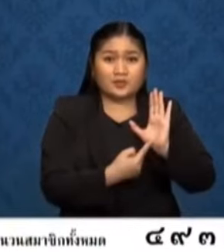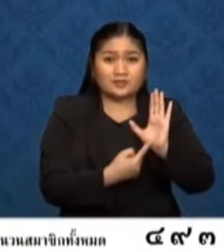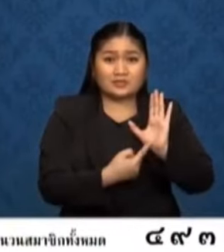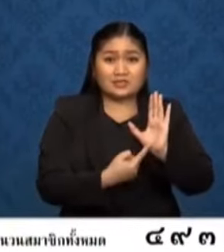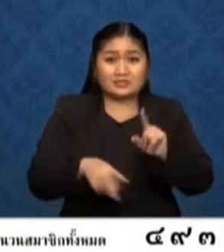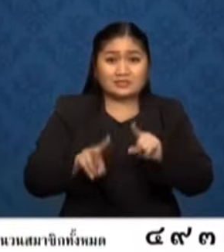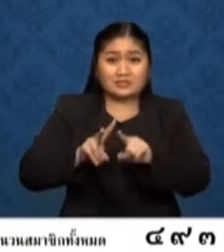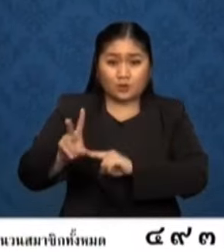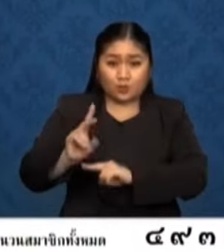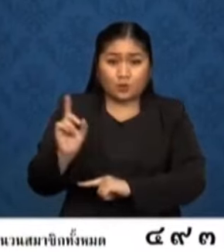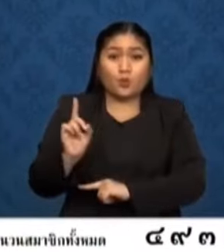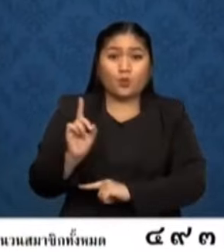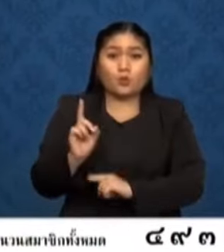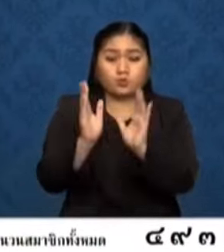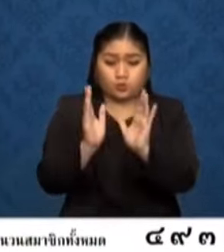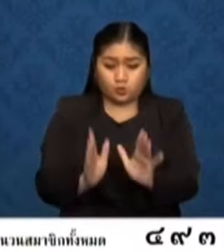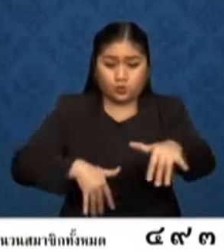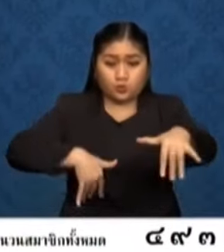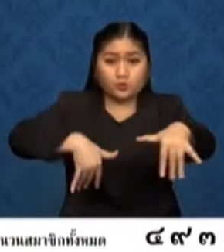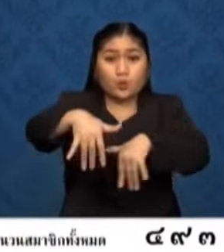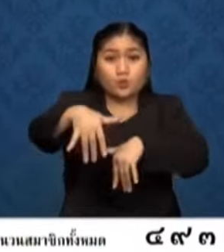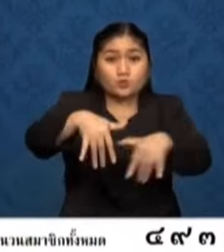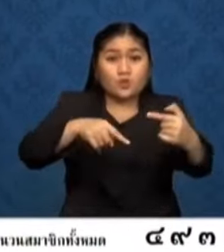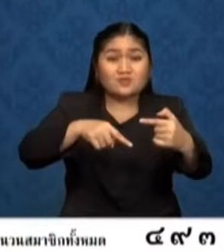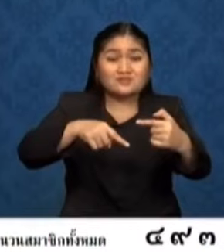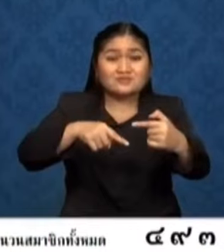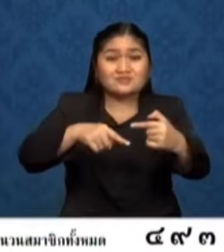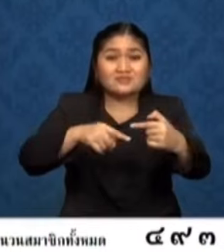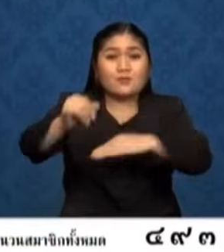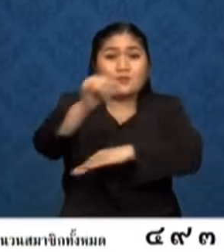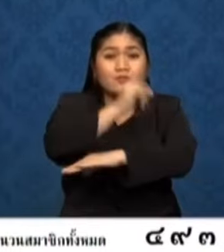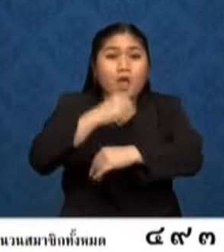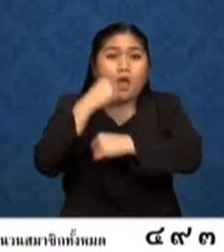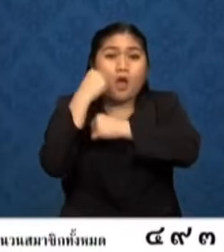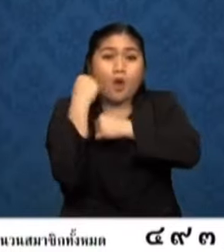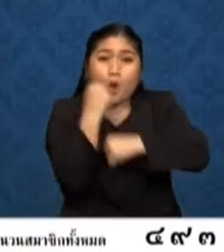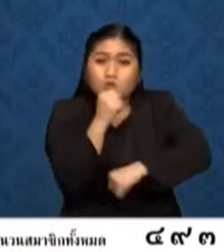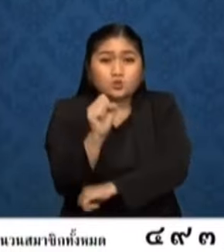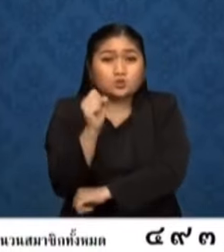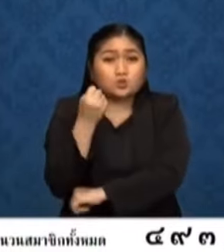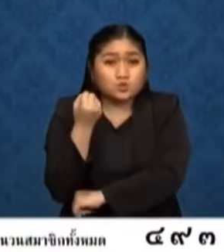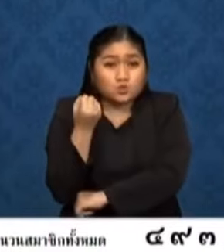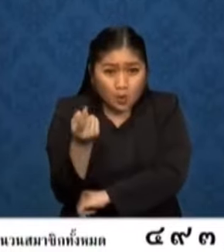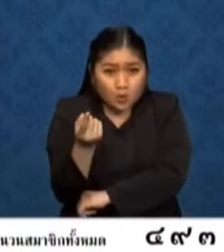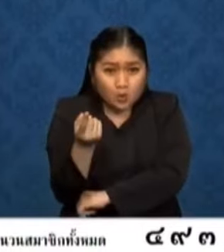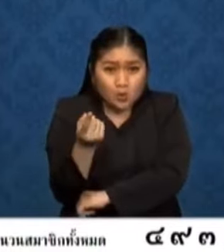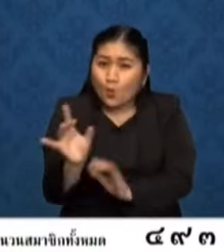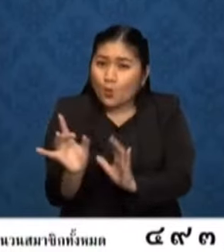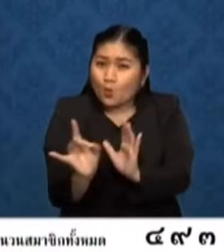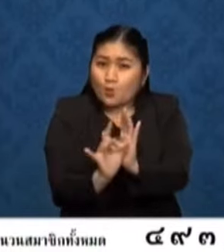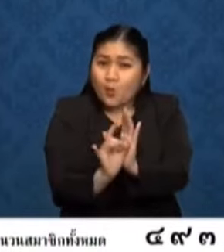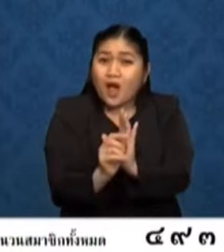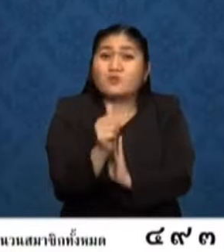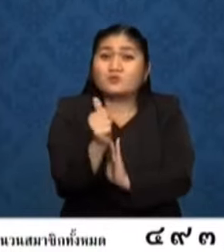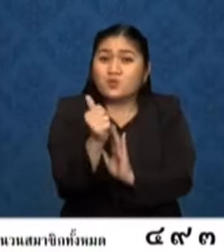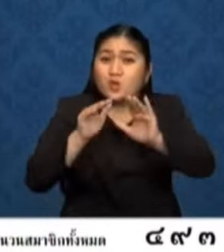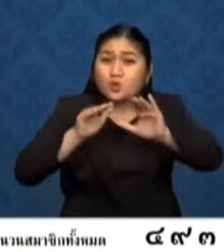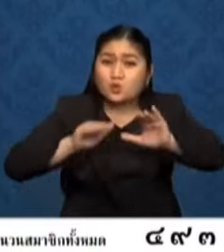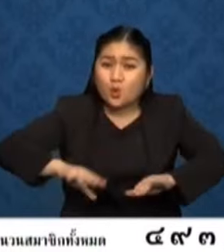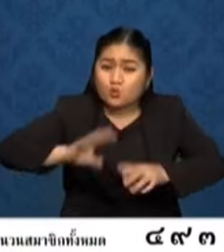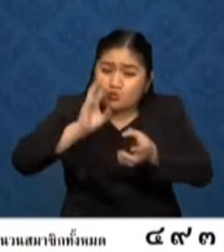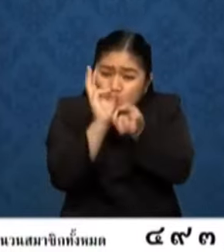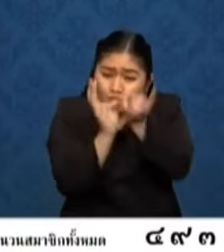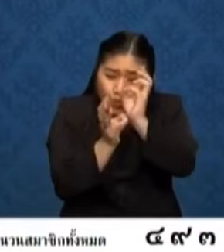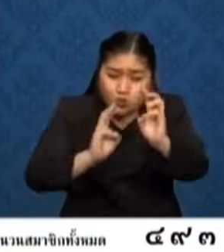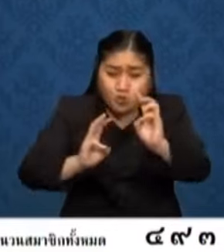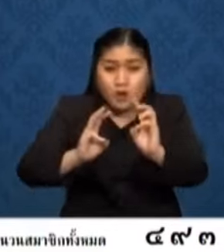องครับคามเกิร้อนของพี่น้องชาวใ้ใช้ที่ตัดอ้อยสดคณภาพดีเพื่อลดฝุน PM2.5ที่เป